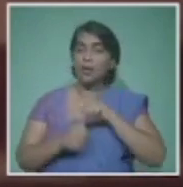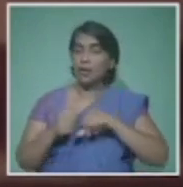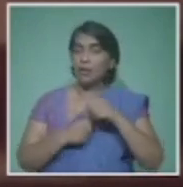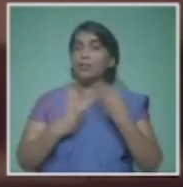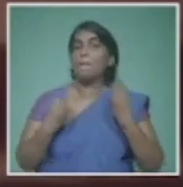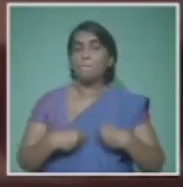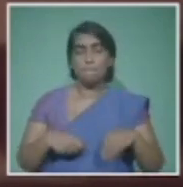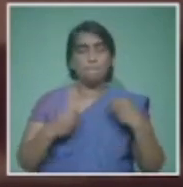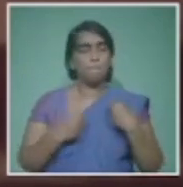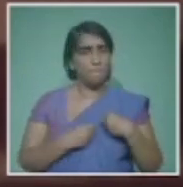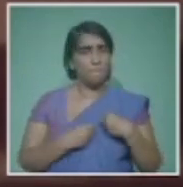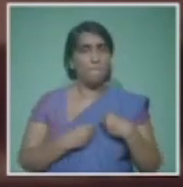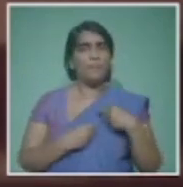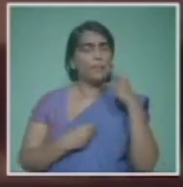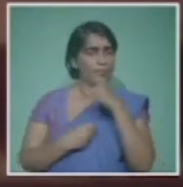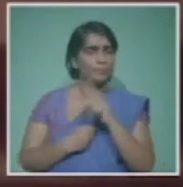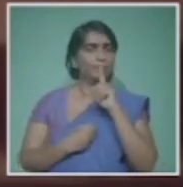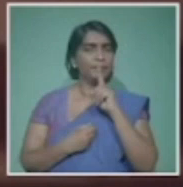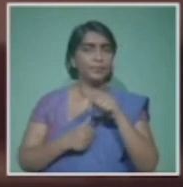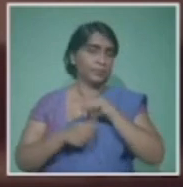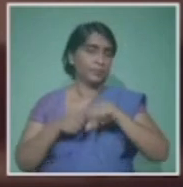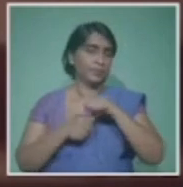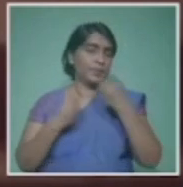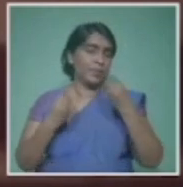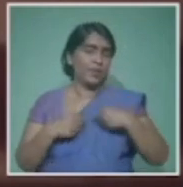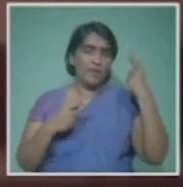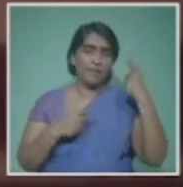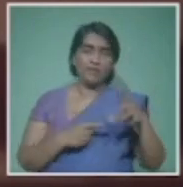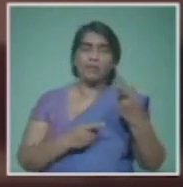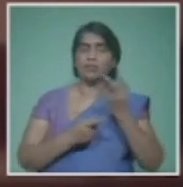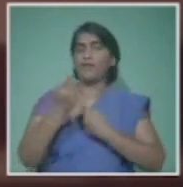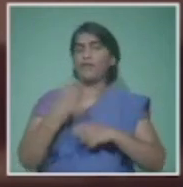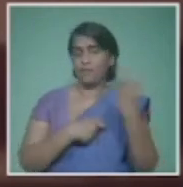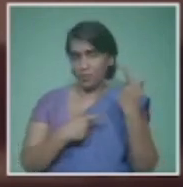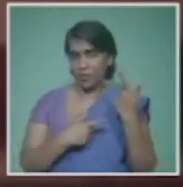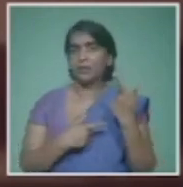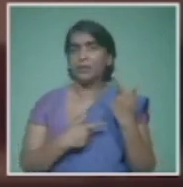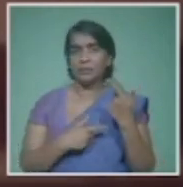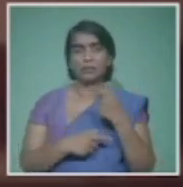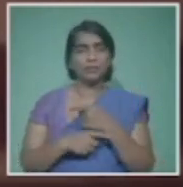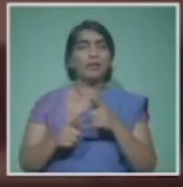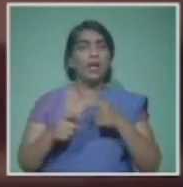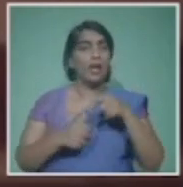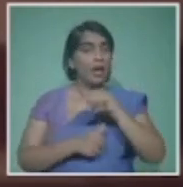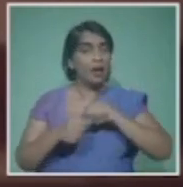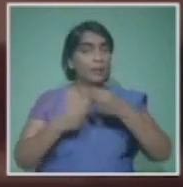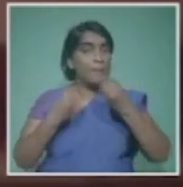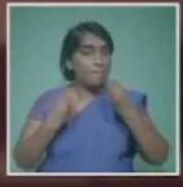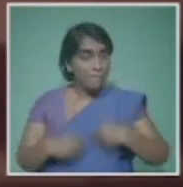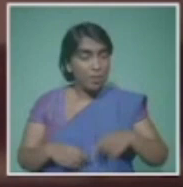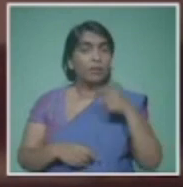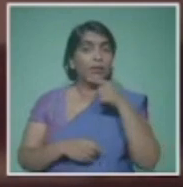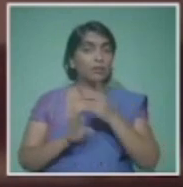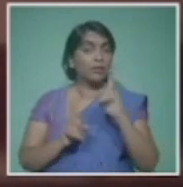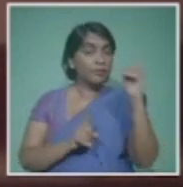padu labanu agiane. Tamunna sila kira ayatna padula banisa eva pratiwa kata kerana kira ayatna padula banana tamunna